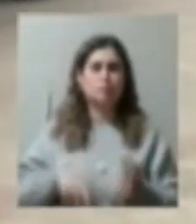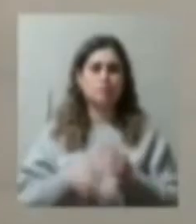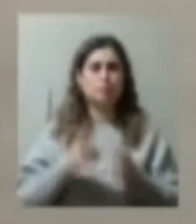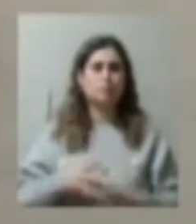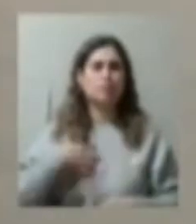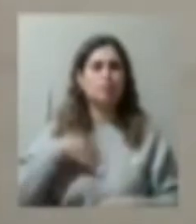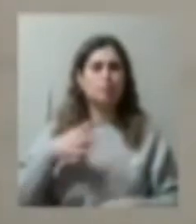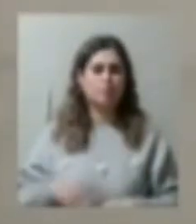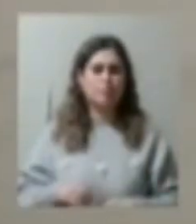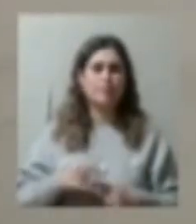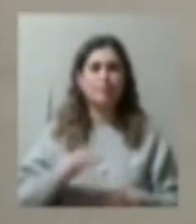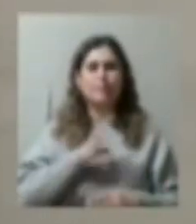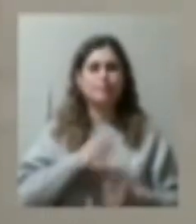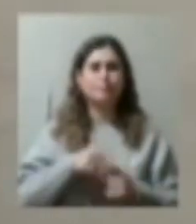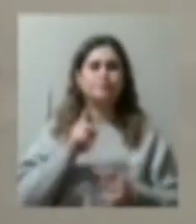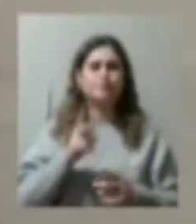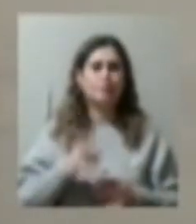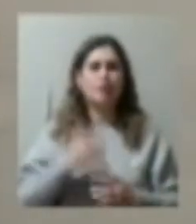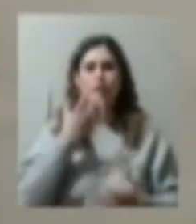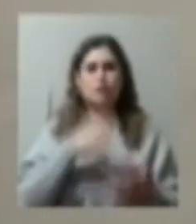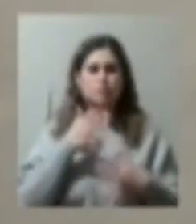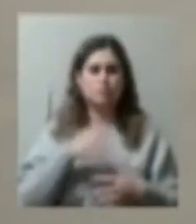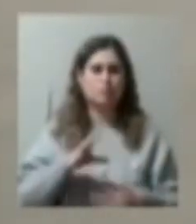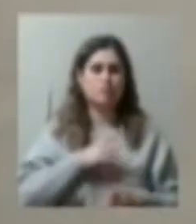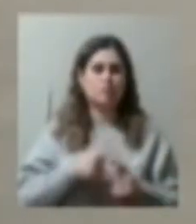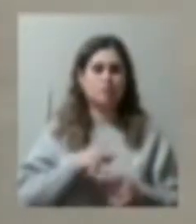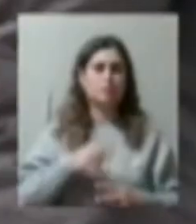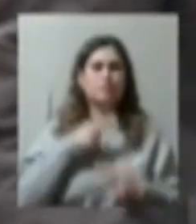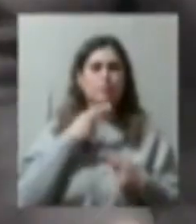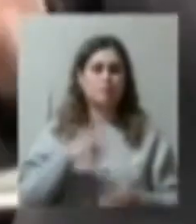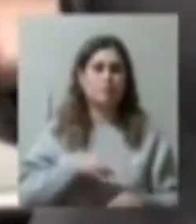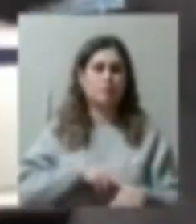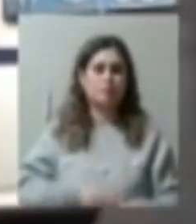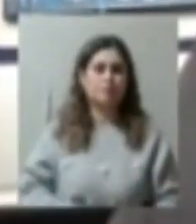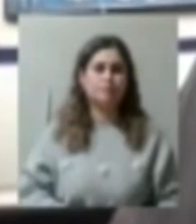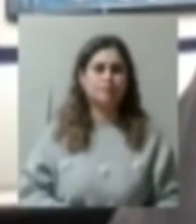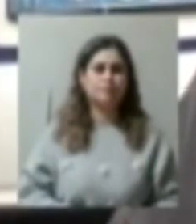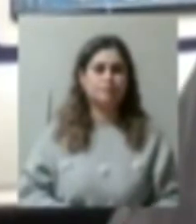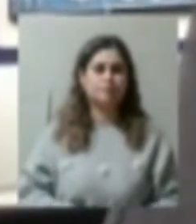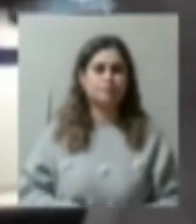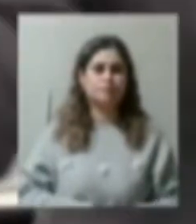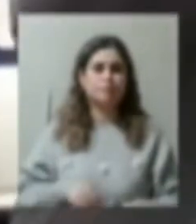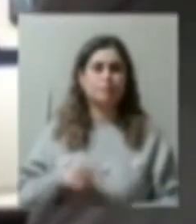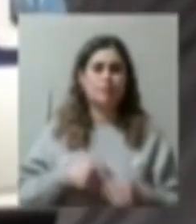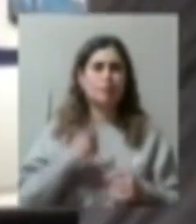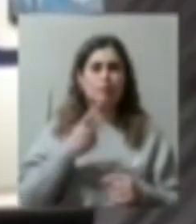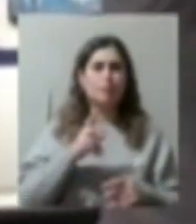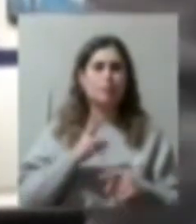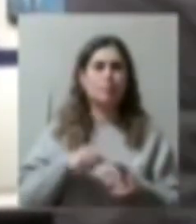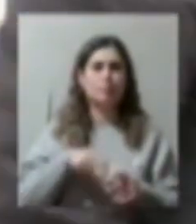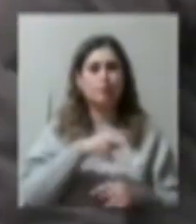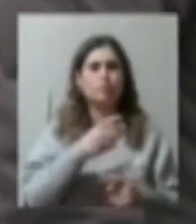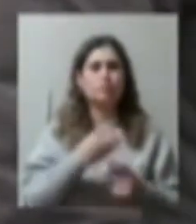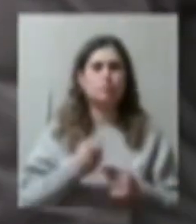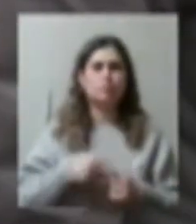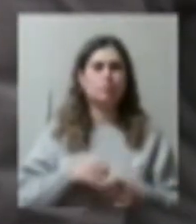загинули. Були і ті, хто агресивно реагував на зауваження патрульних. Вважайте, що я повинна на кілометр йти, тому що за півтора